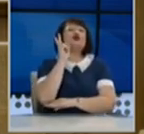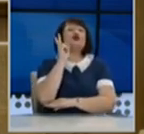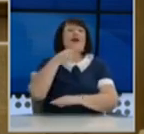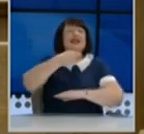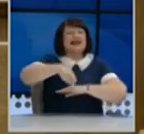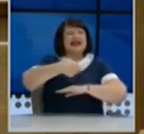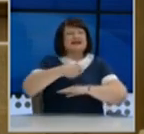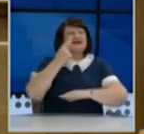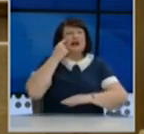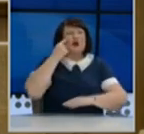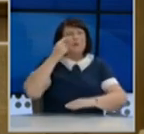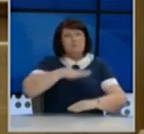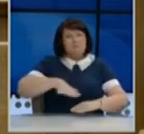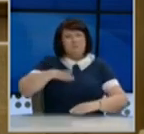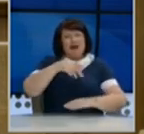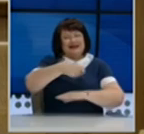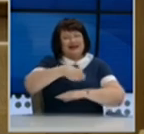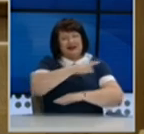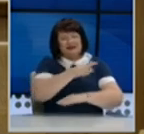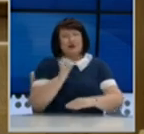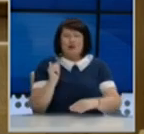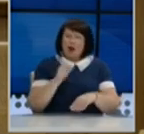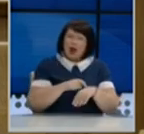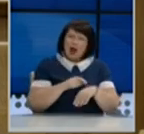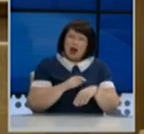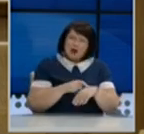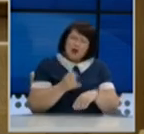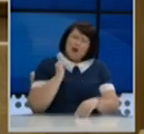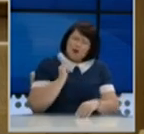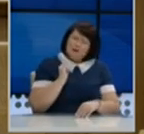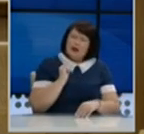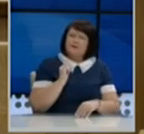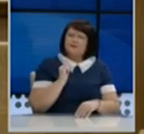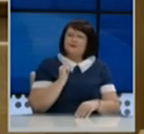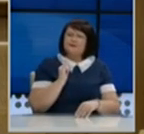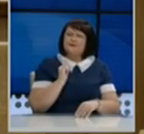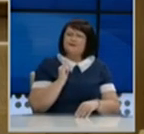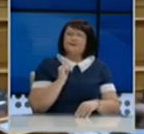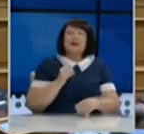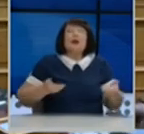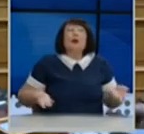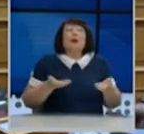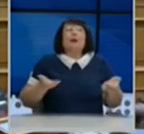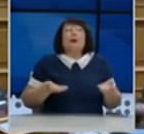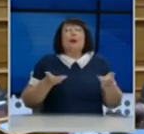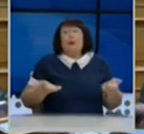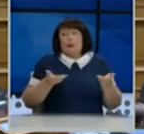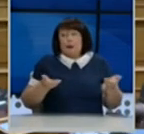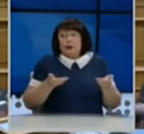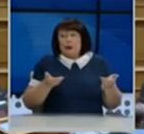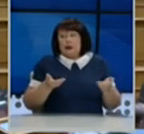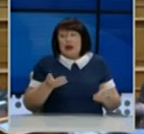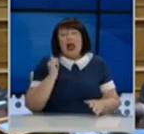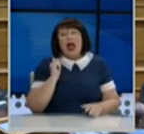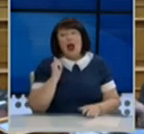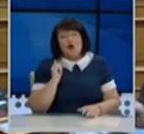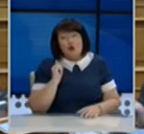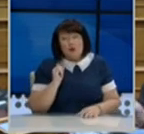για το μάτι, που ακόμη δικάζεται ως πλημέλημα, που